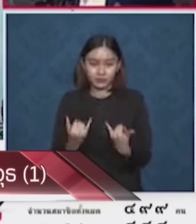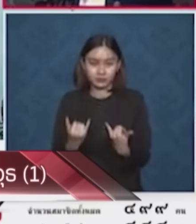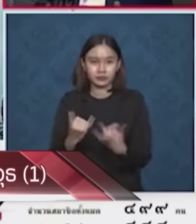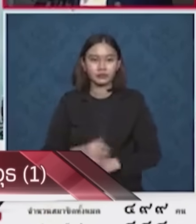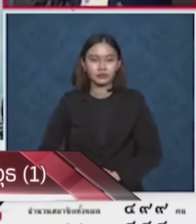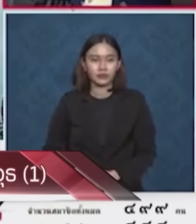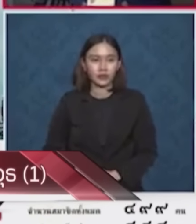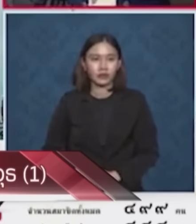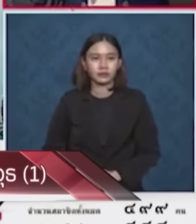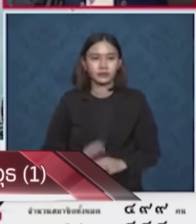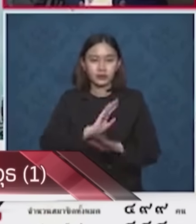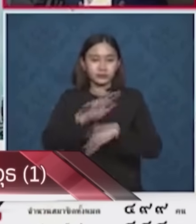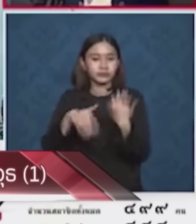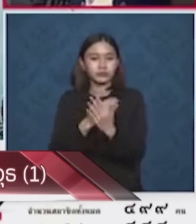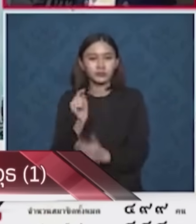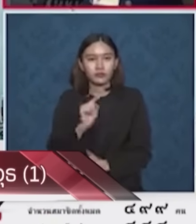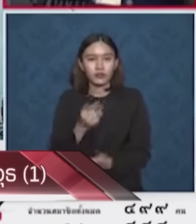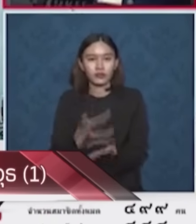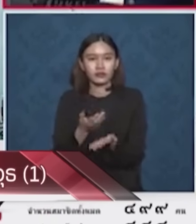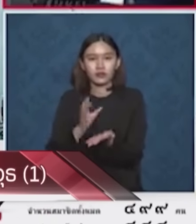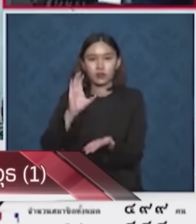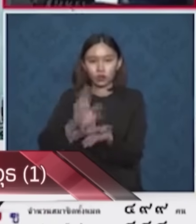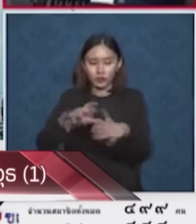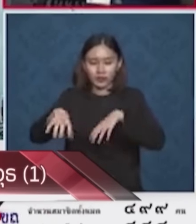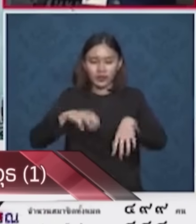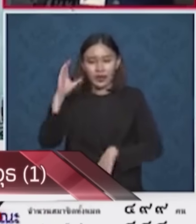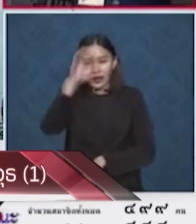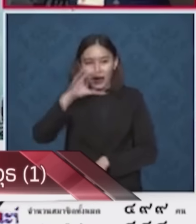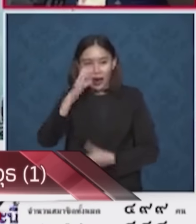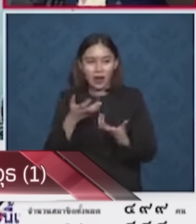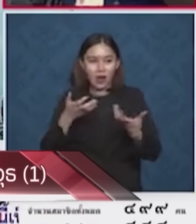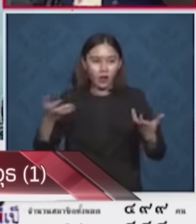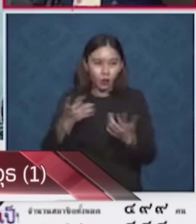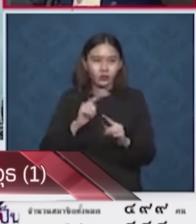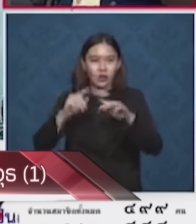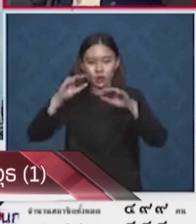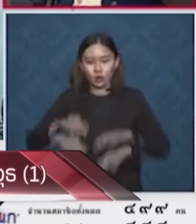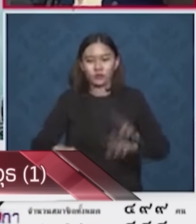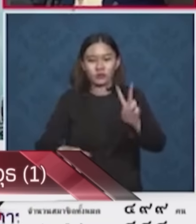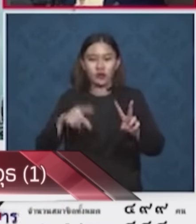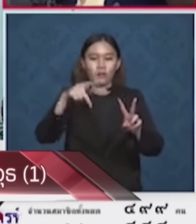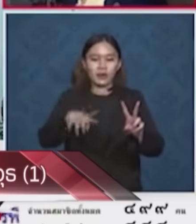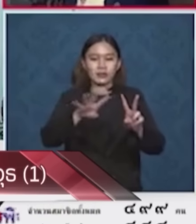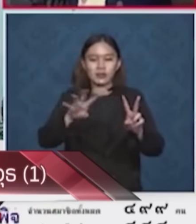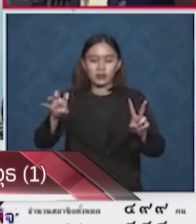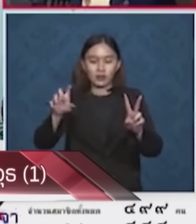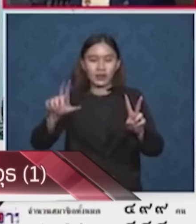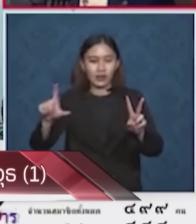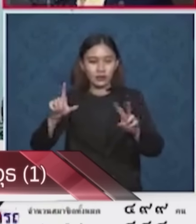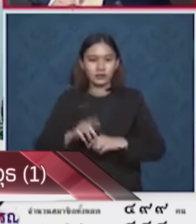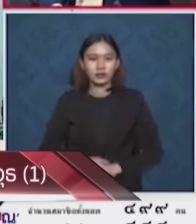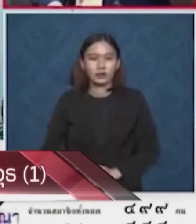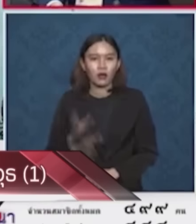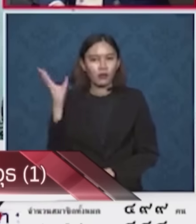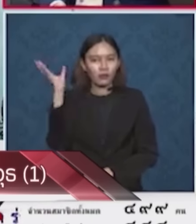ผมโดยภาพรวมนะครับงบประมาณในการจัดหาอาวุธยุทอปกรณ์ปีนี้ลดลง 2,4 400กว่าล้านบาท